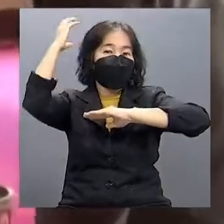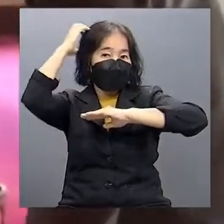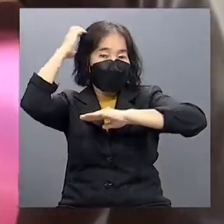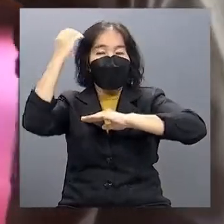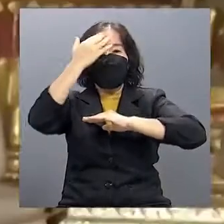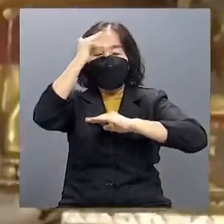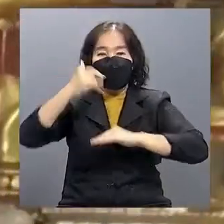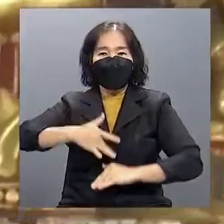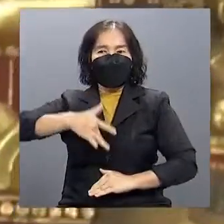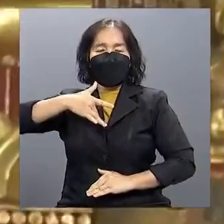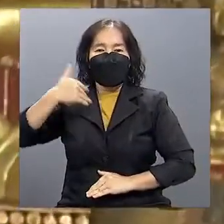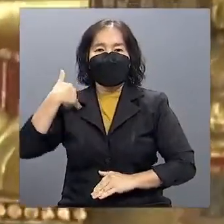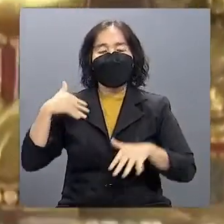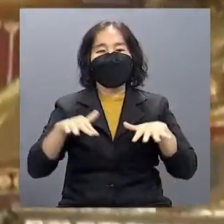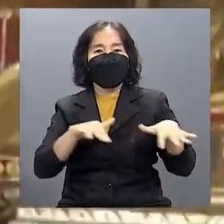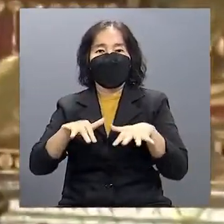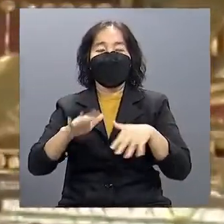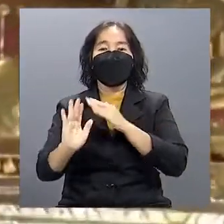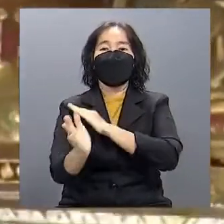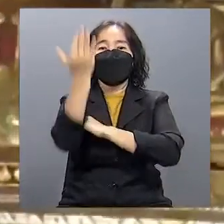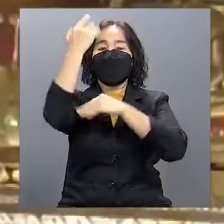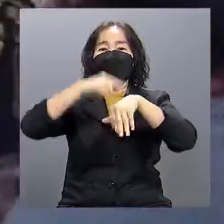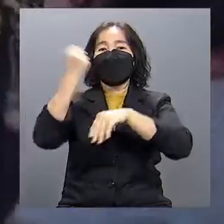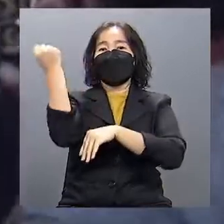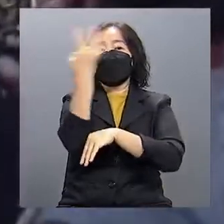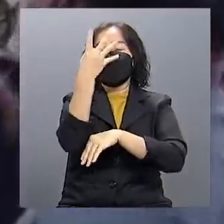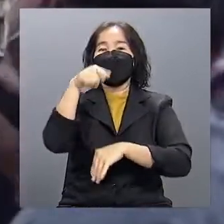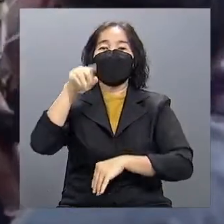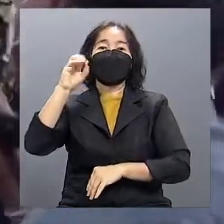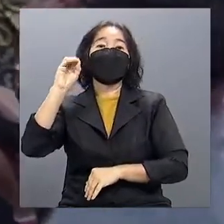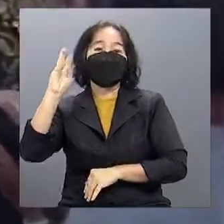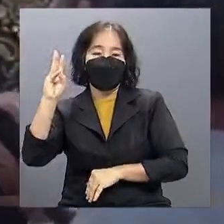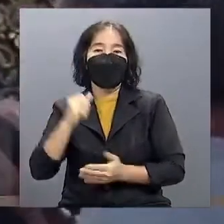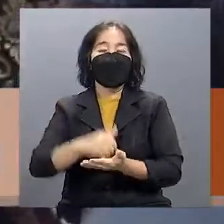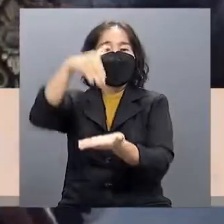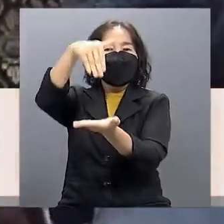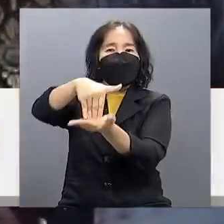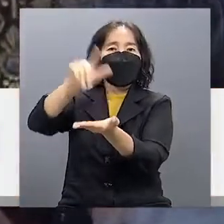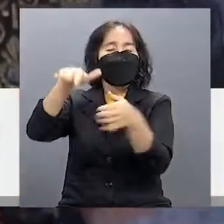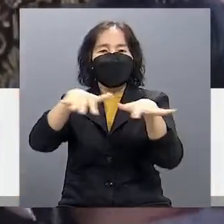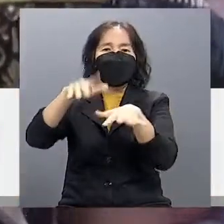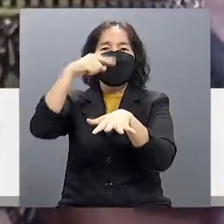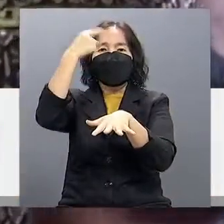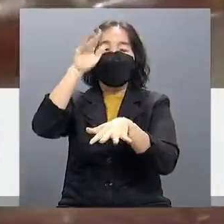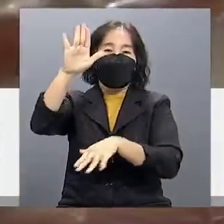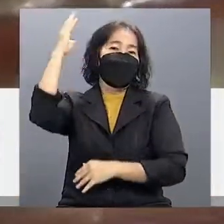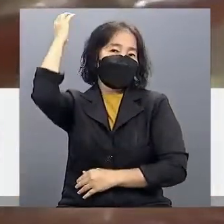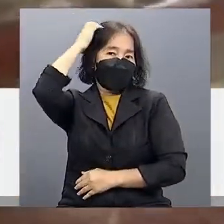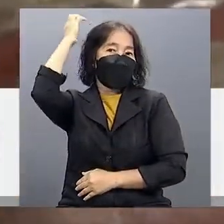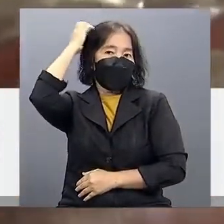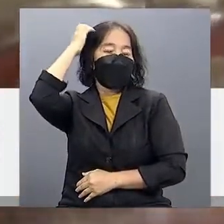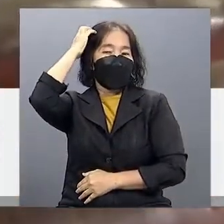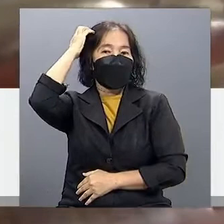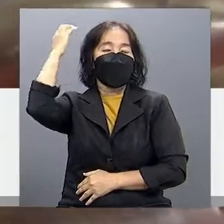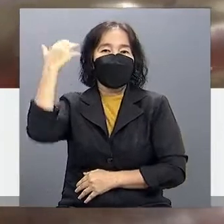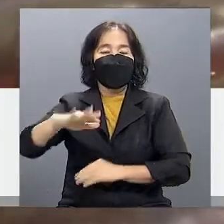านี้เวลาประมาณ 4:06 น.ศูนย์กลางแผ่นดินไหวอยู่ในประเทศลาวห่างไปทางทิศตะวันออกเฉียงใต้ของบ้านน้ำช้างต